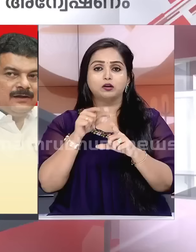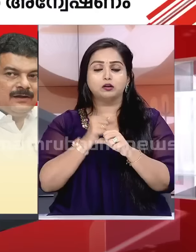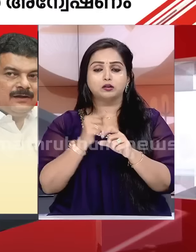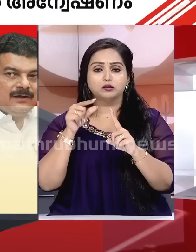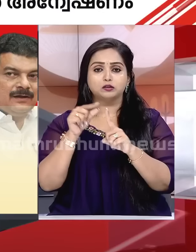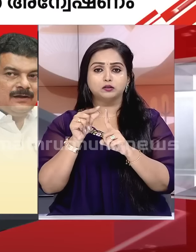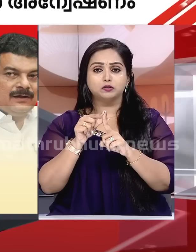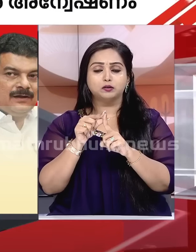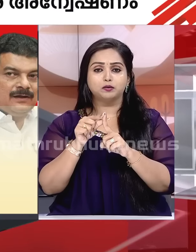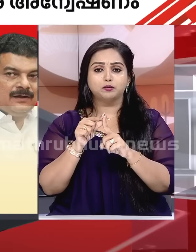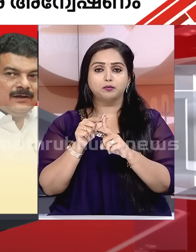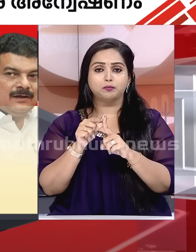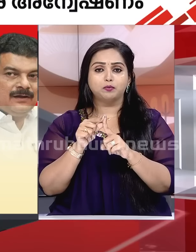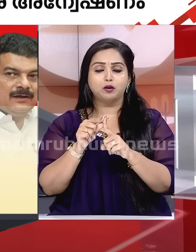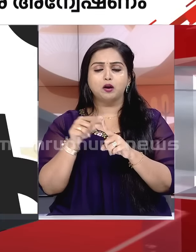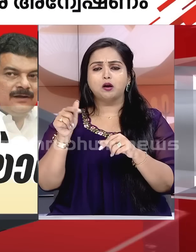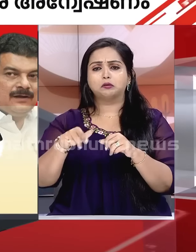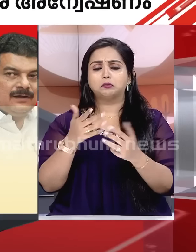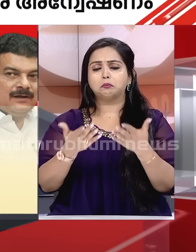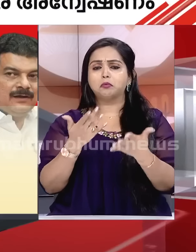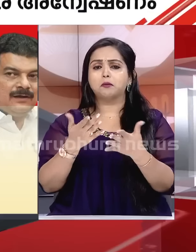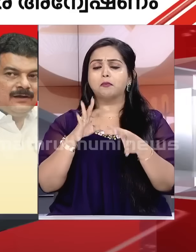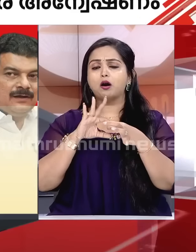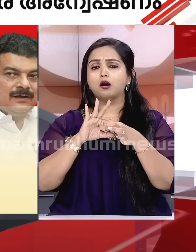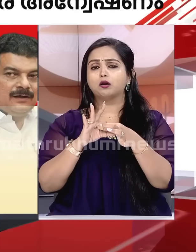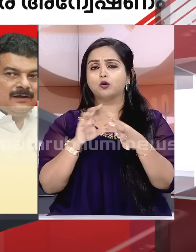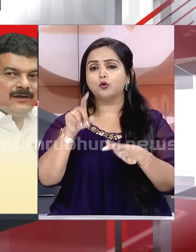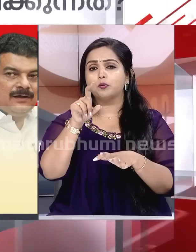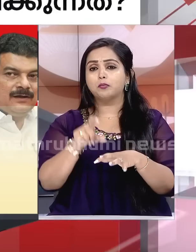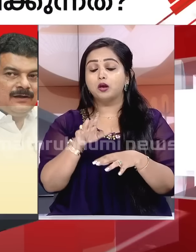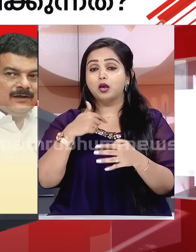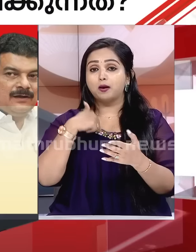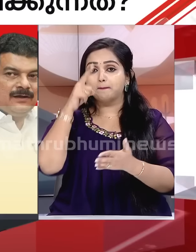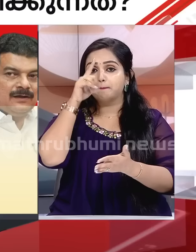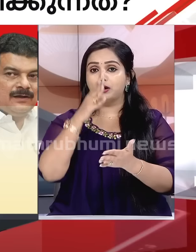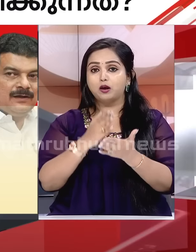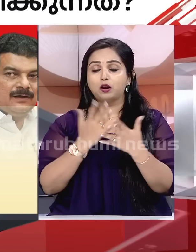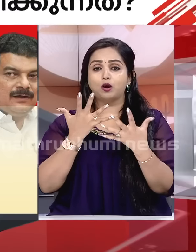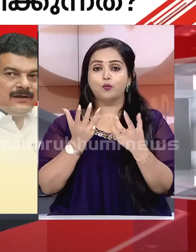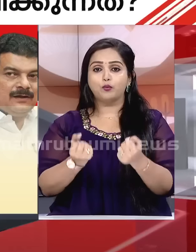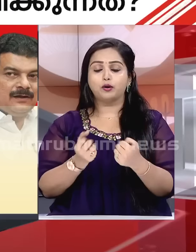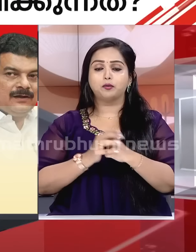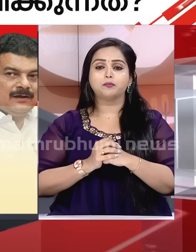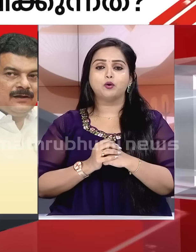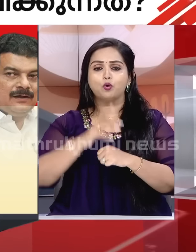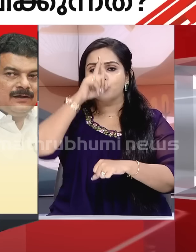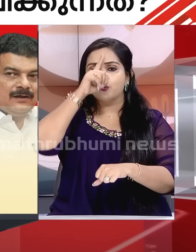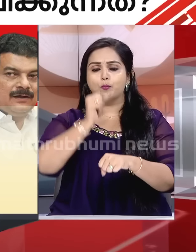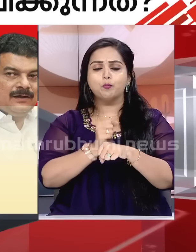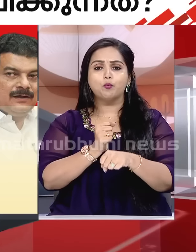റാങ്കിൽ കടപ്പെട്ടിരിക്കുന്ന വ്യക്തിയാകും പിന്നെ വിശ്വസിക്കണം എന്നുള്ളൊക്കെ രീതിയിൽ ഒരു